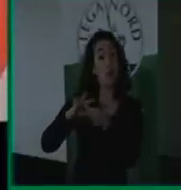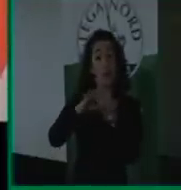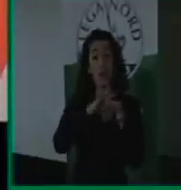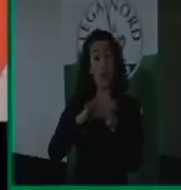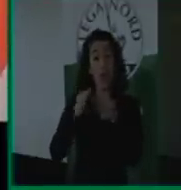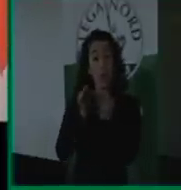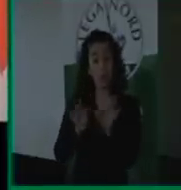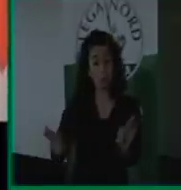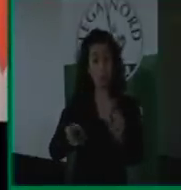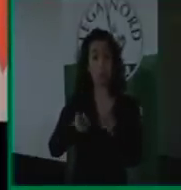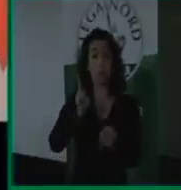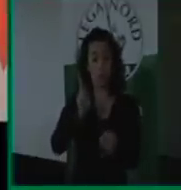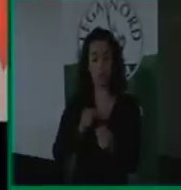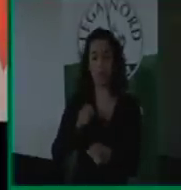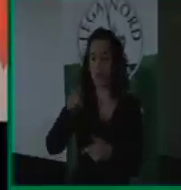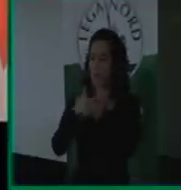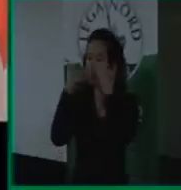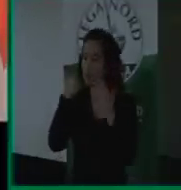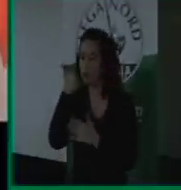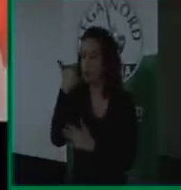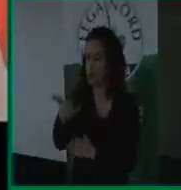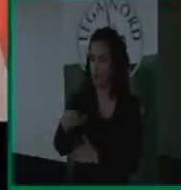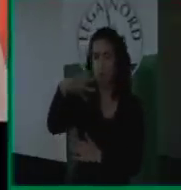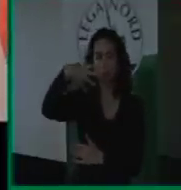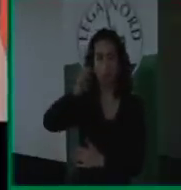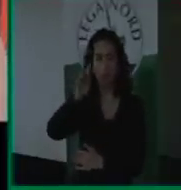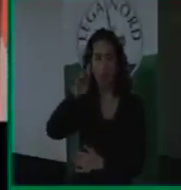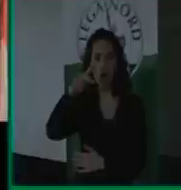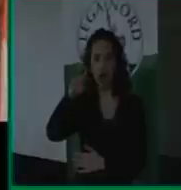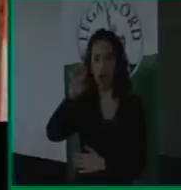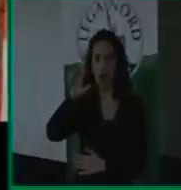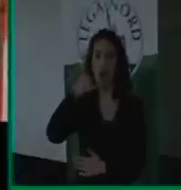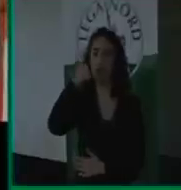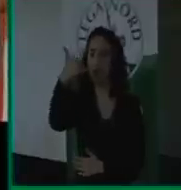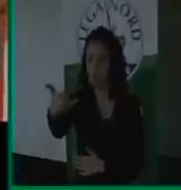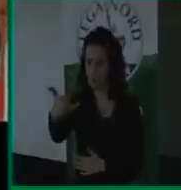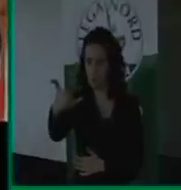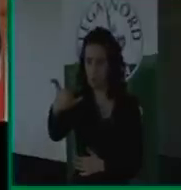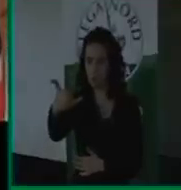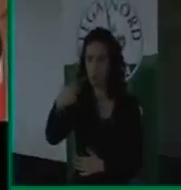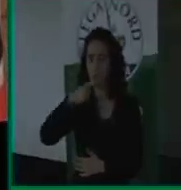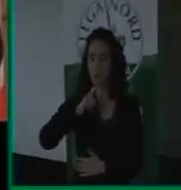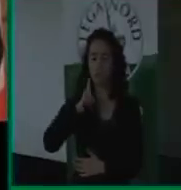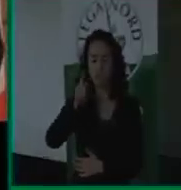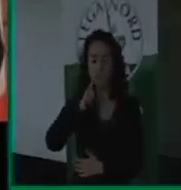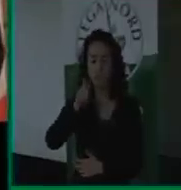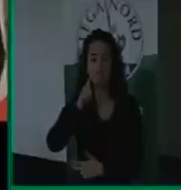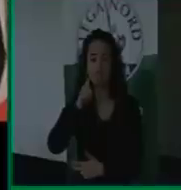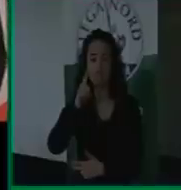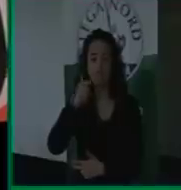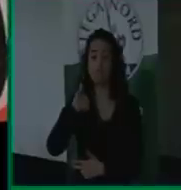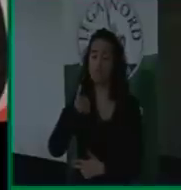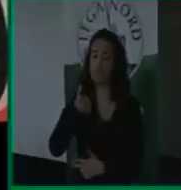Merkel abbiamo parlato lungamente della situazione tedesca e della situazione Europea le ho formulato le